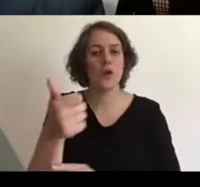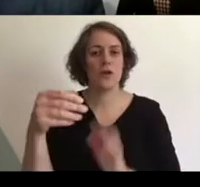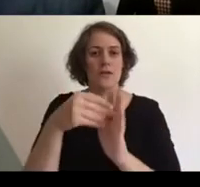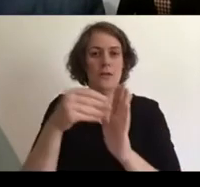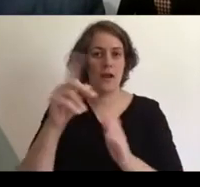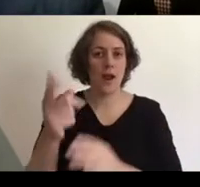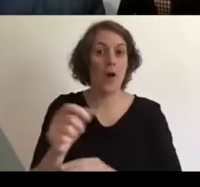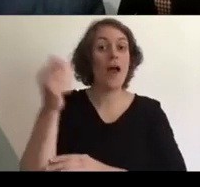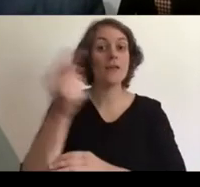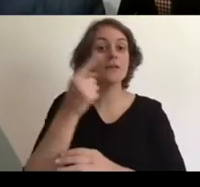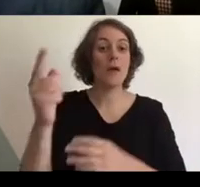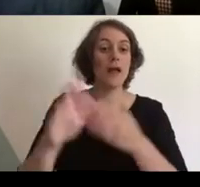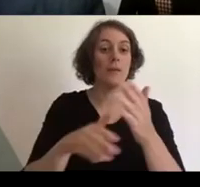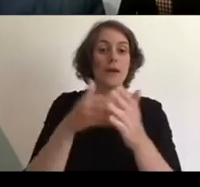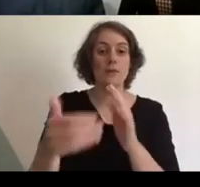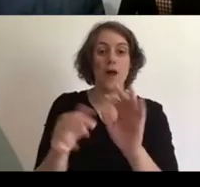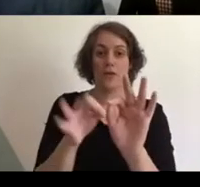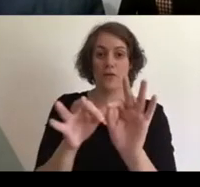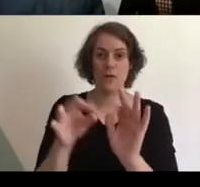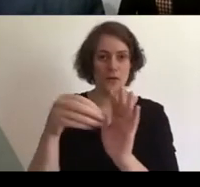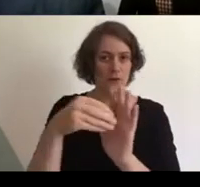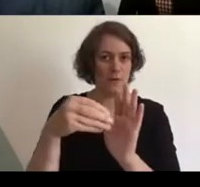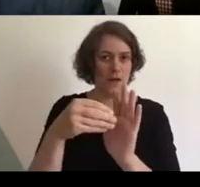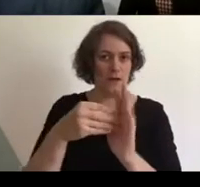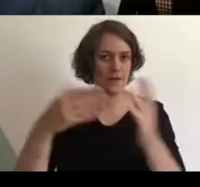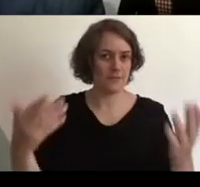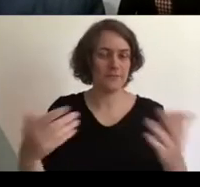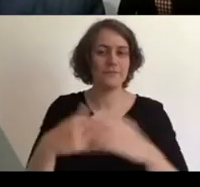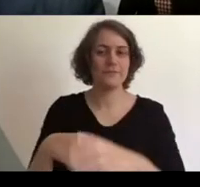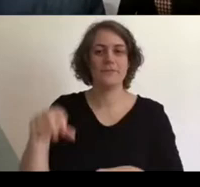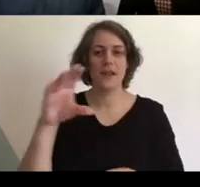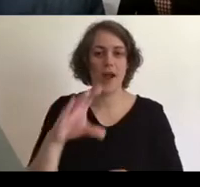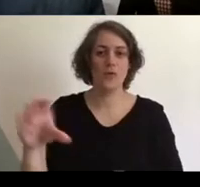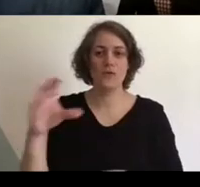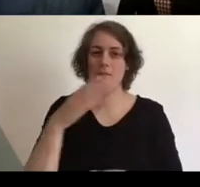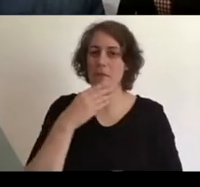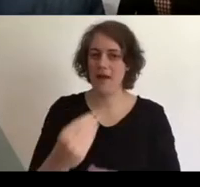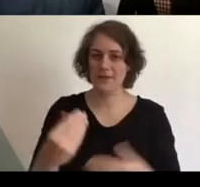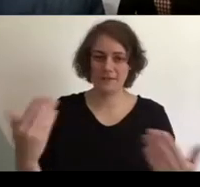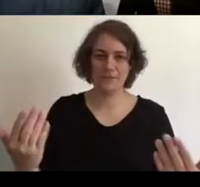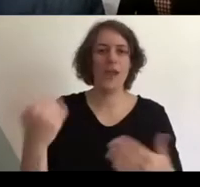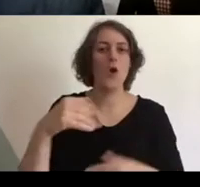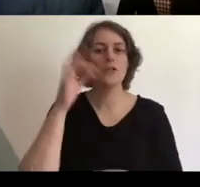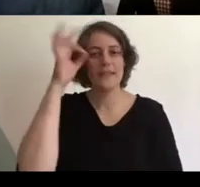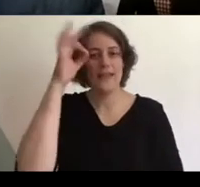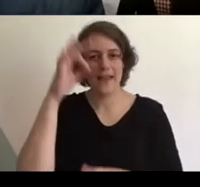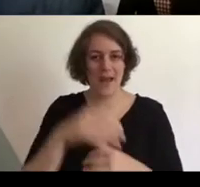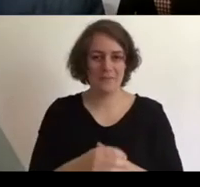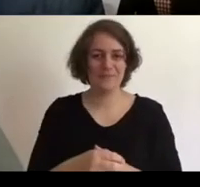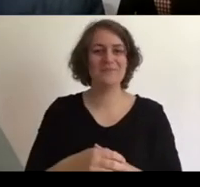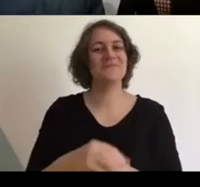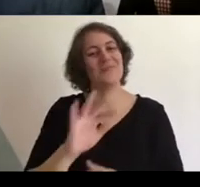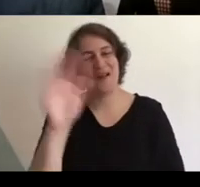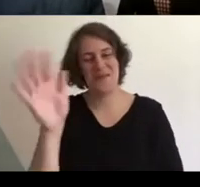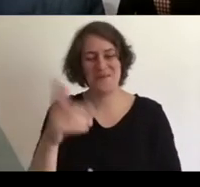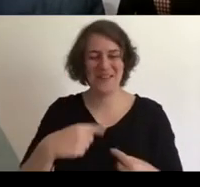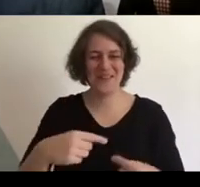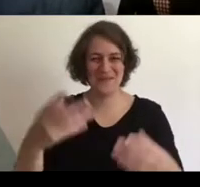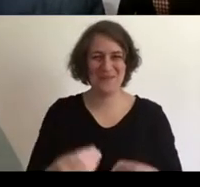eine Gebärdensprachdolmetscherin mit dabei haben, Caroline Barth aus Jena. Auch dir herzlich willkommen.